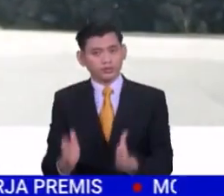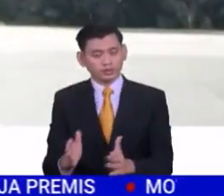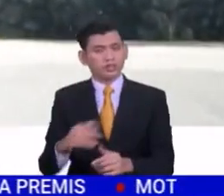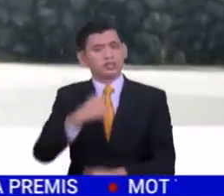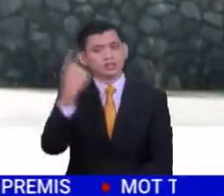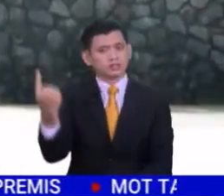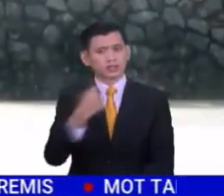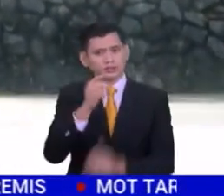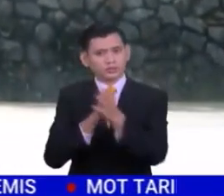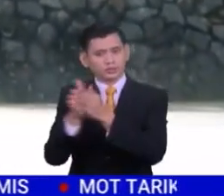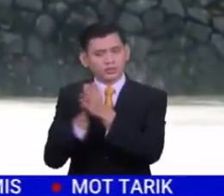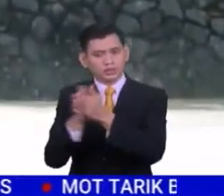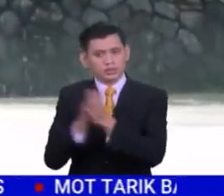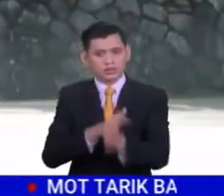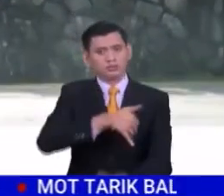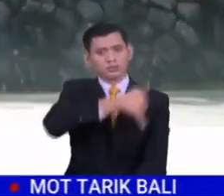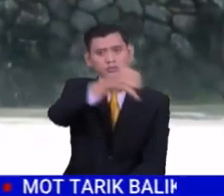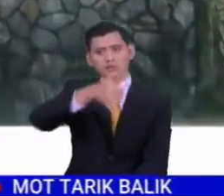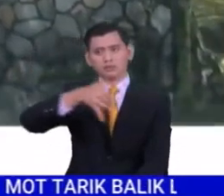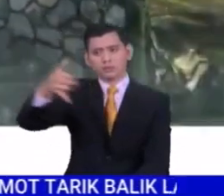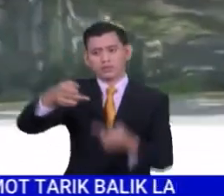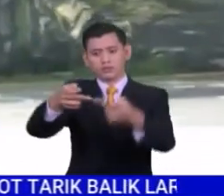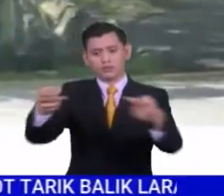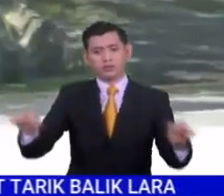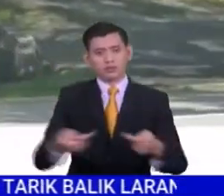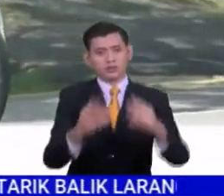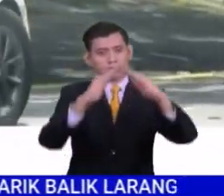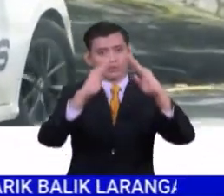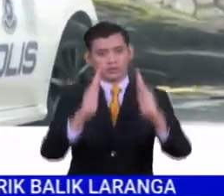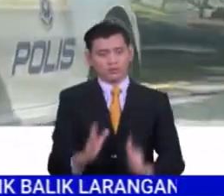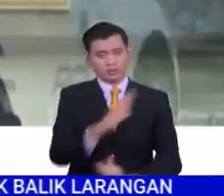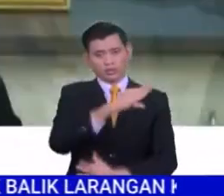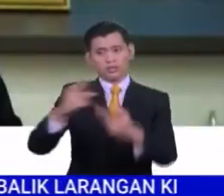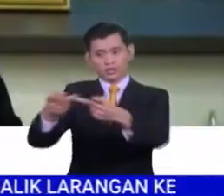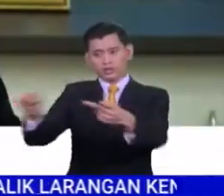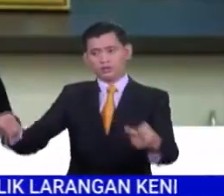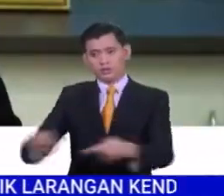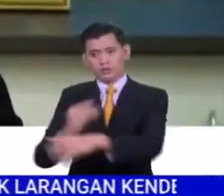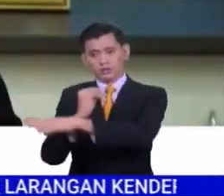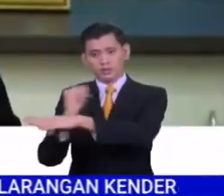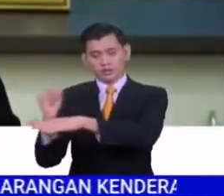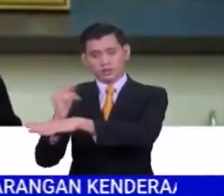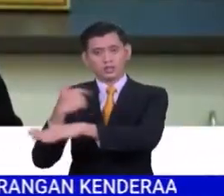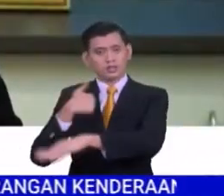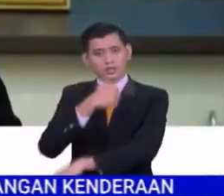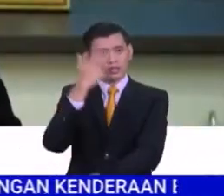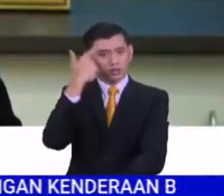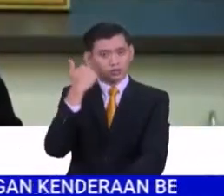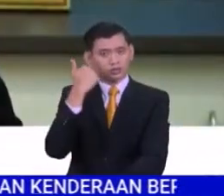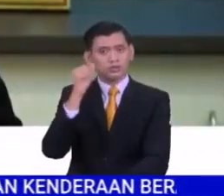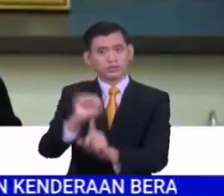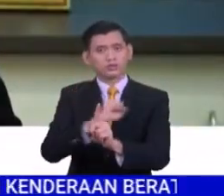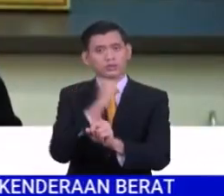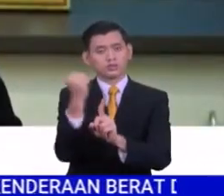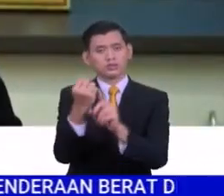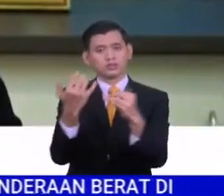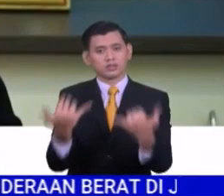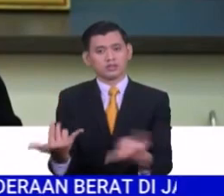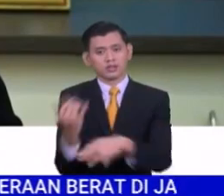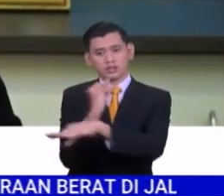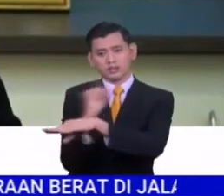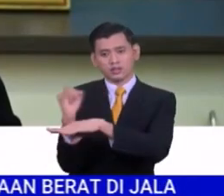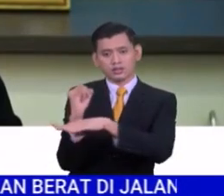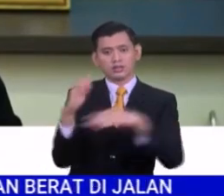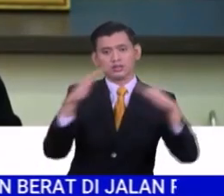rondaan terutama di kawasan-kawasan perumahan dan juga kawasan-kawasan industri, yang mana kita tahu pada masa ini industri dan